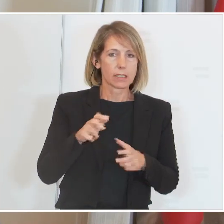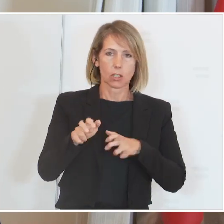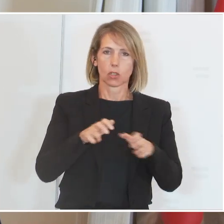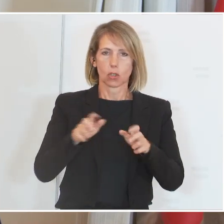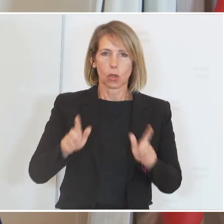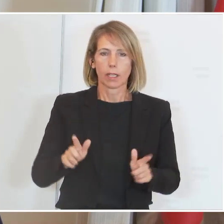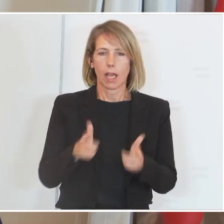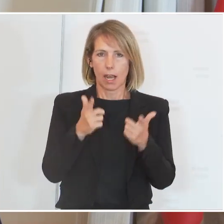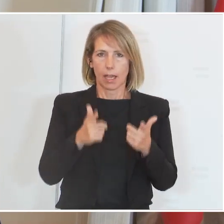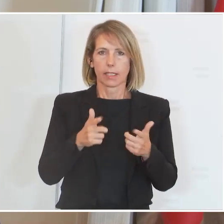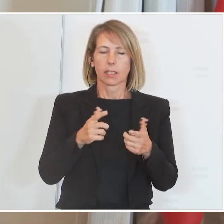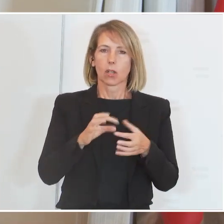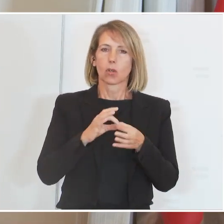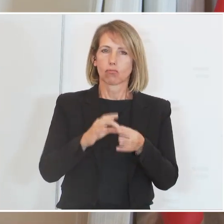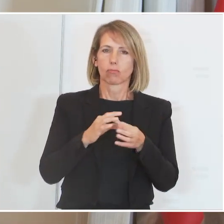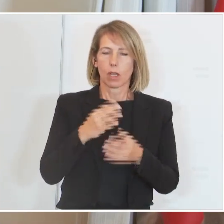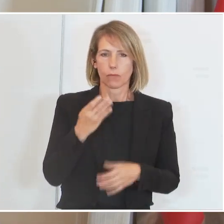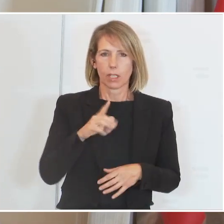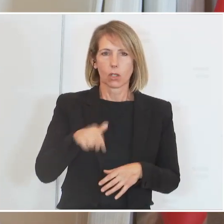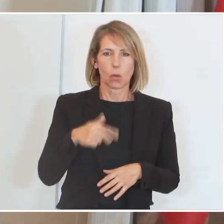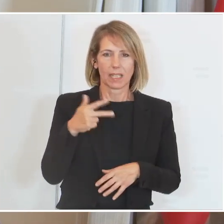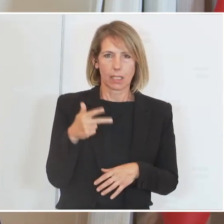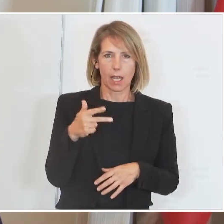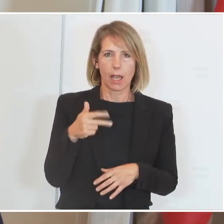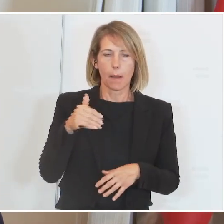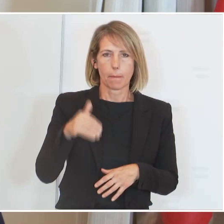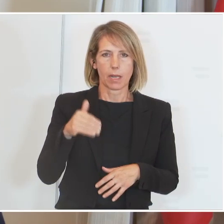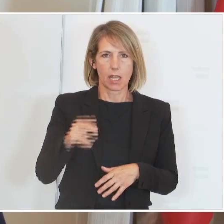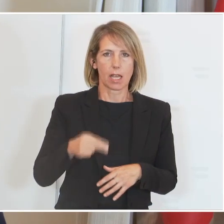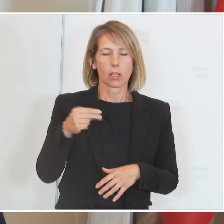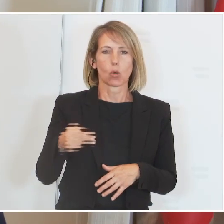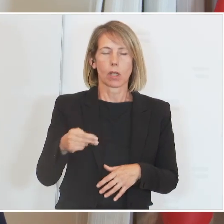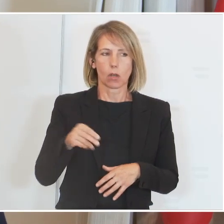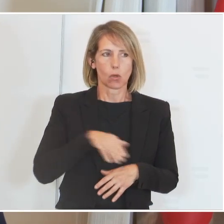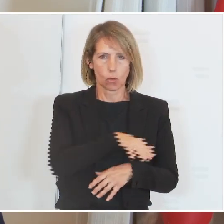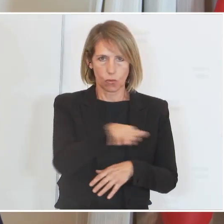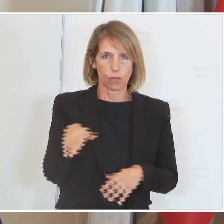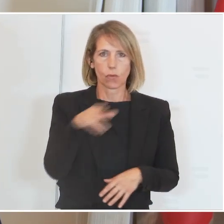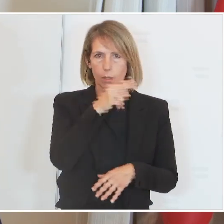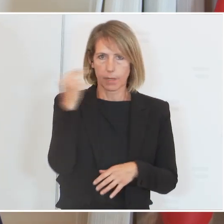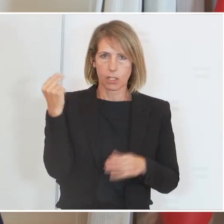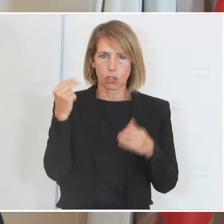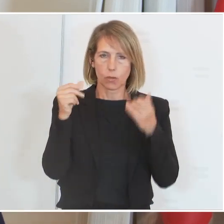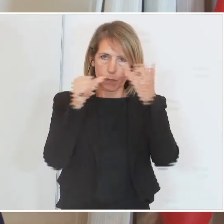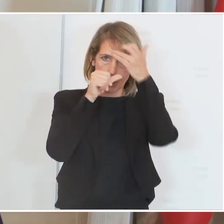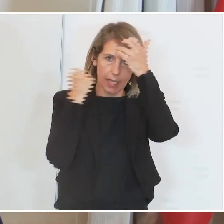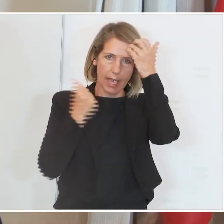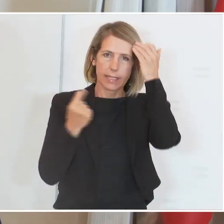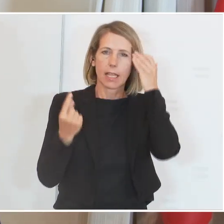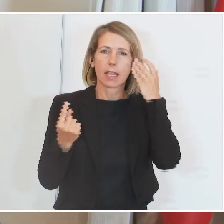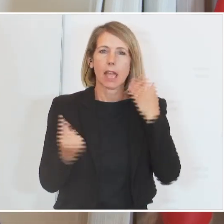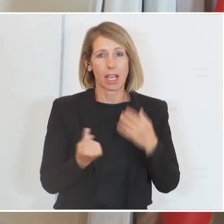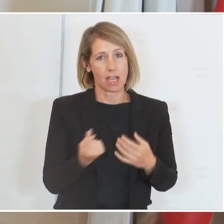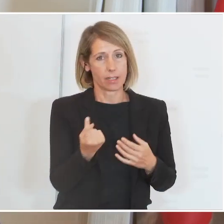die Menschen bedeutet in der Höhe von 4,3 Milliarden Euro. Das heißt, es ist nachhaltig, es wird im nächsten